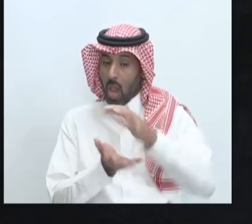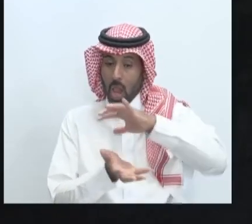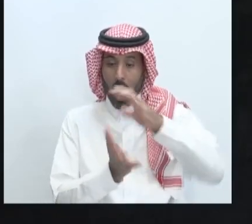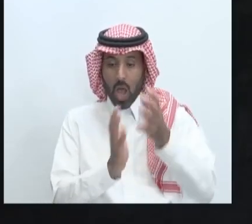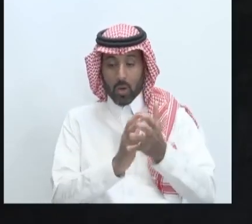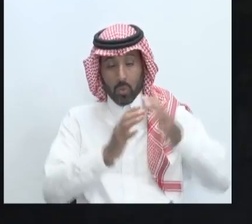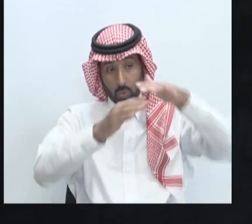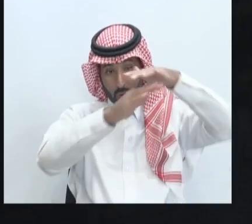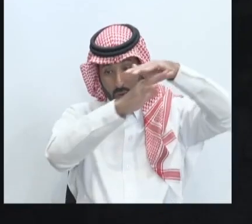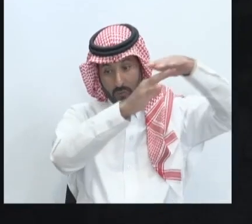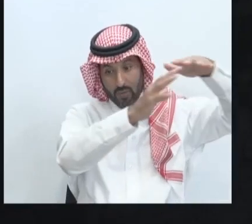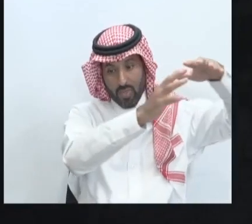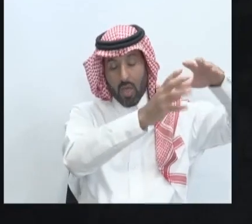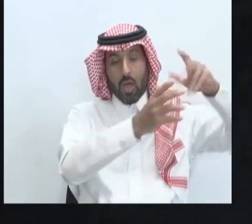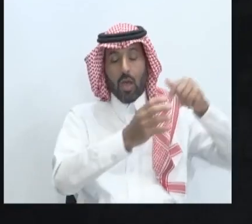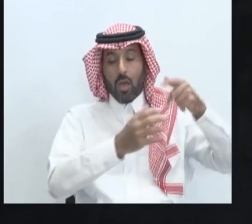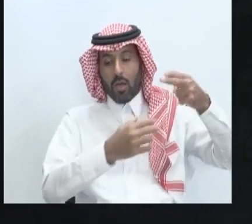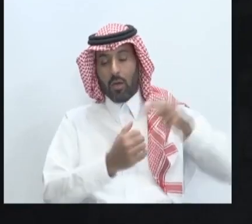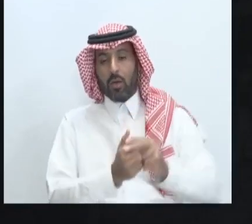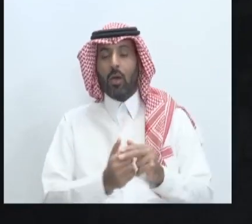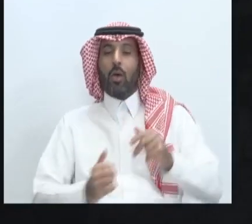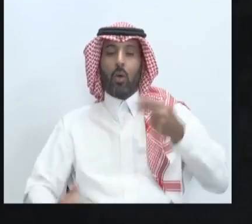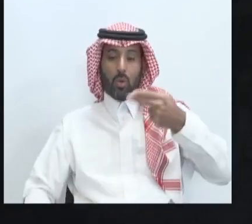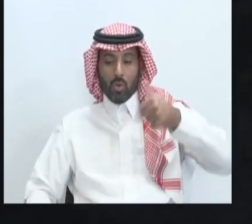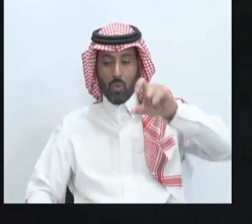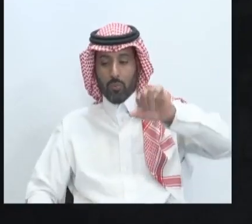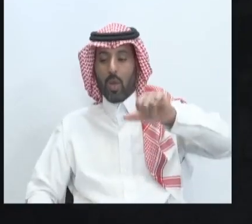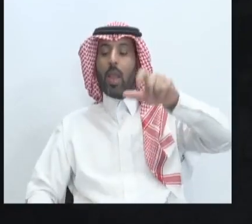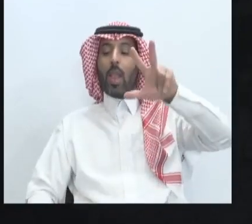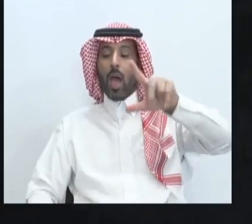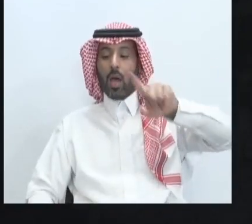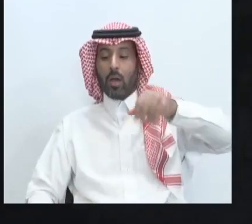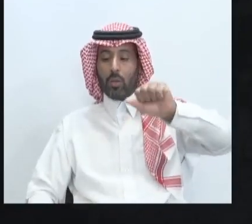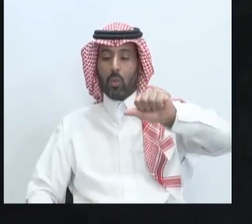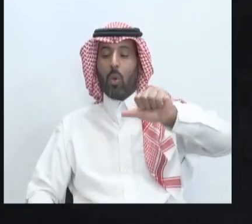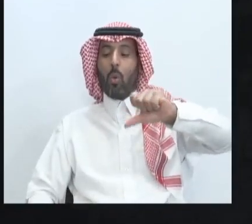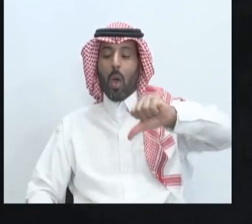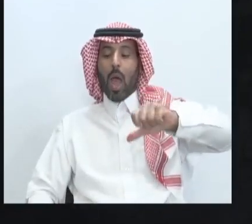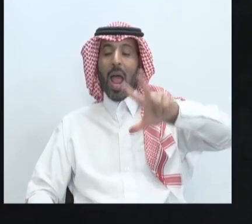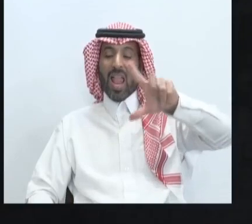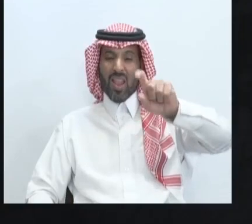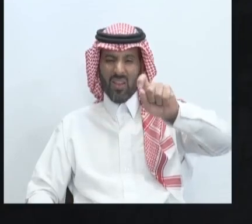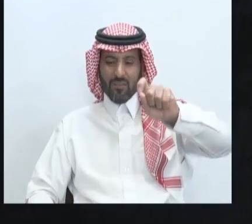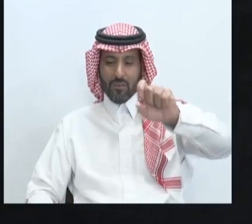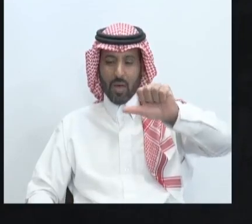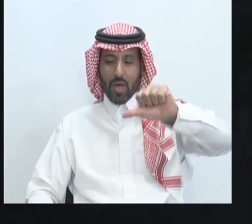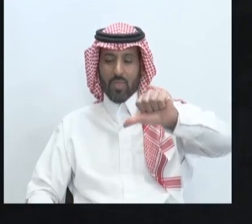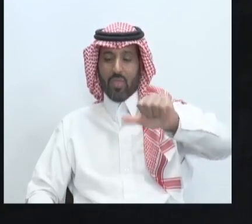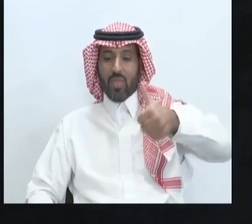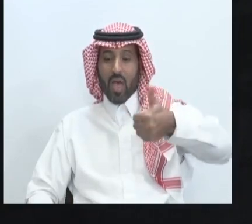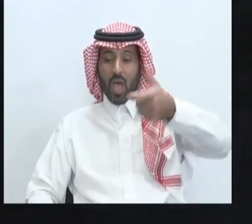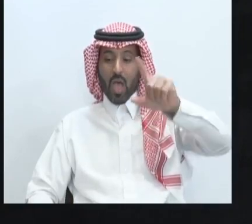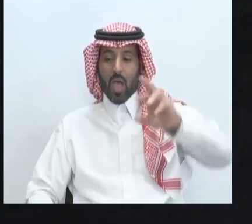معنا في لغه الاشاره لهذا اليوم صالح العوجان في البدايه اعزائي الطلبه دعونا نستذكر ما تم دراسته في الدرس